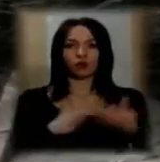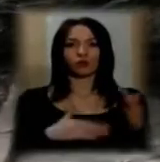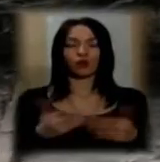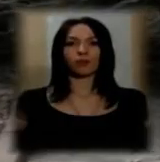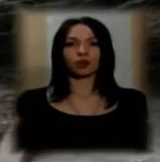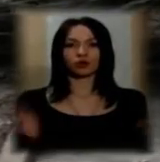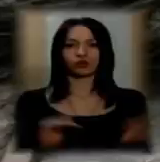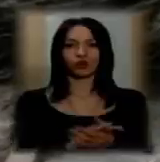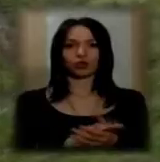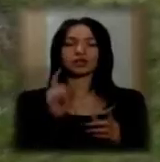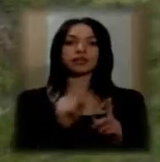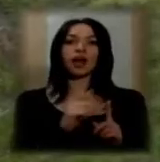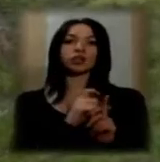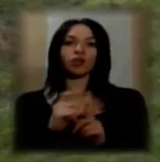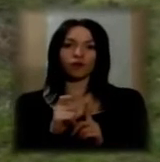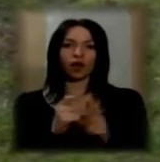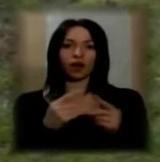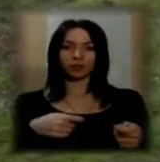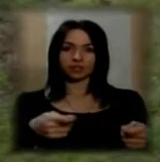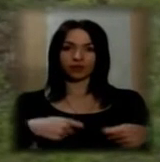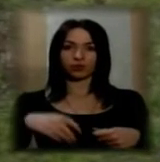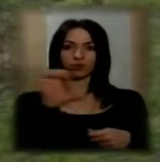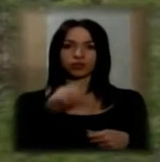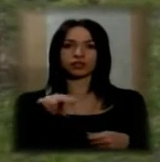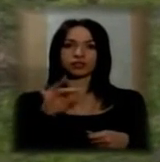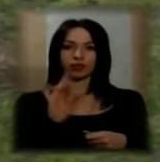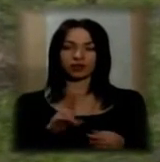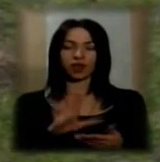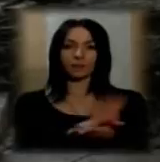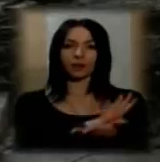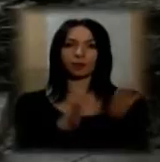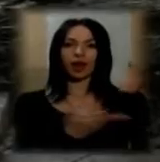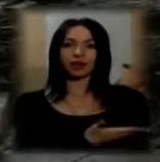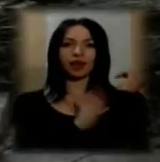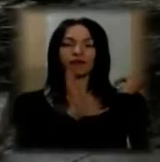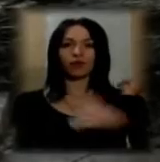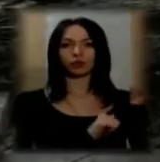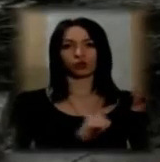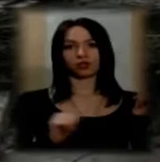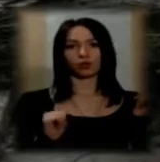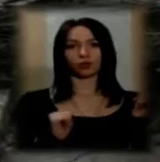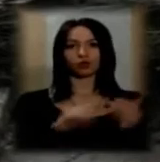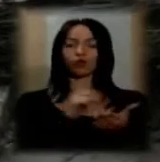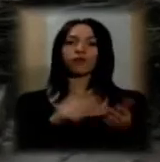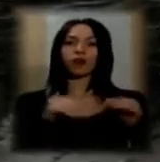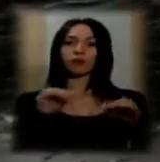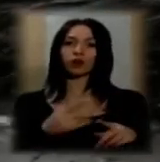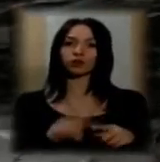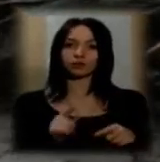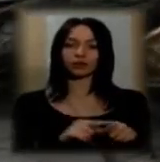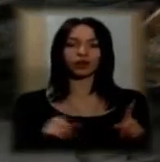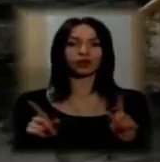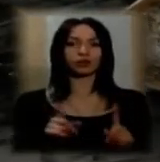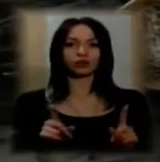За словами завідувачки садка, прибирати дерева будуть самотужки. Вопрос вирішився так, що...